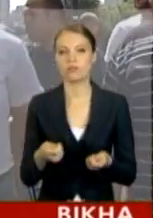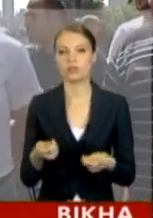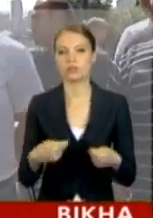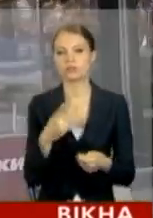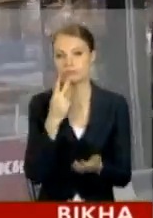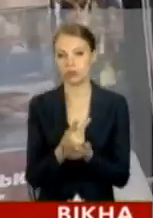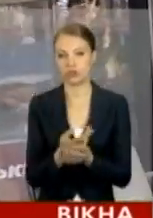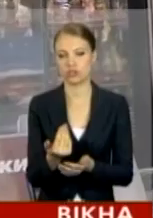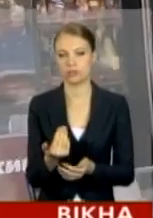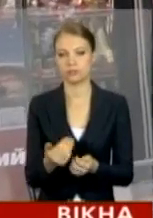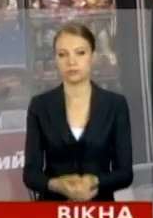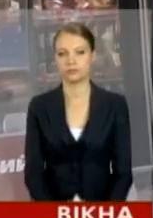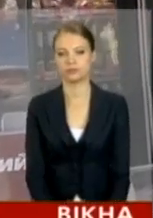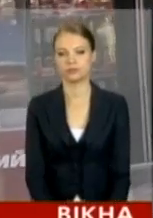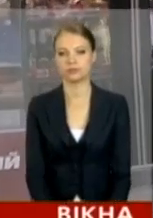Покажіть, будь ласка.